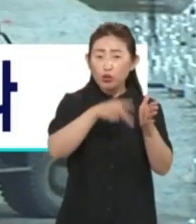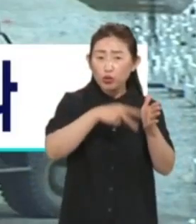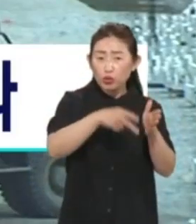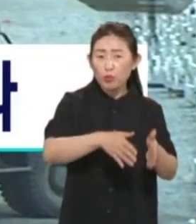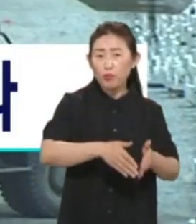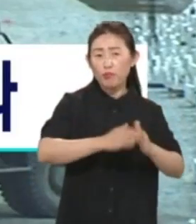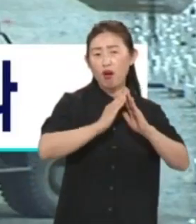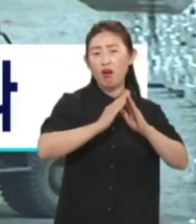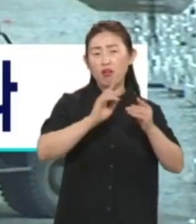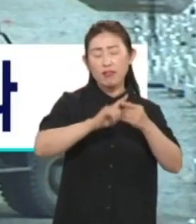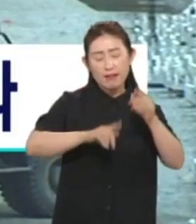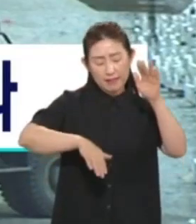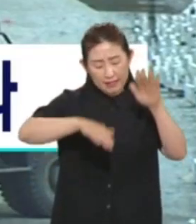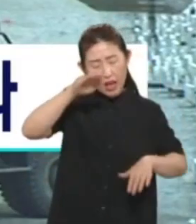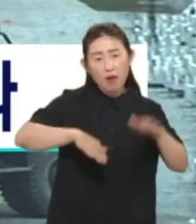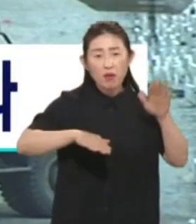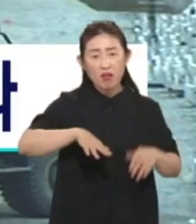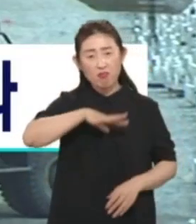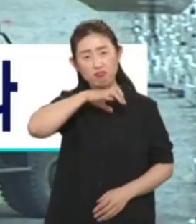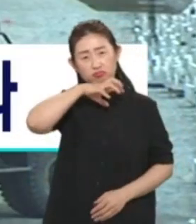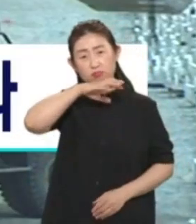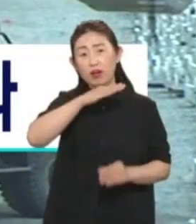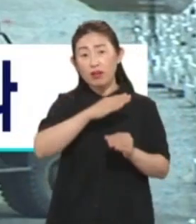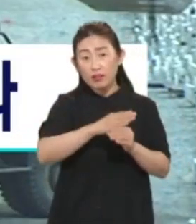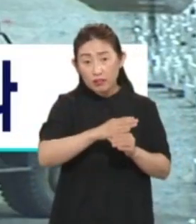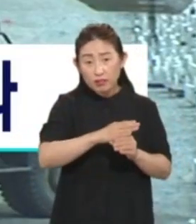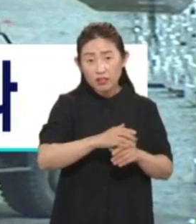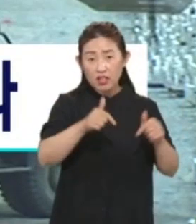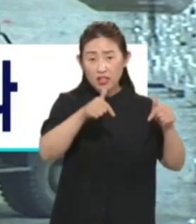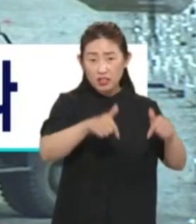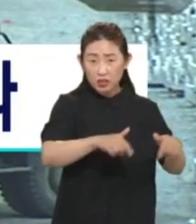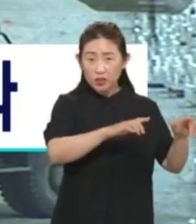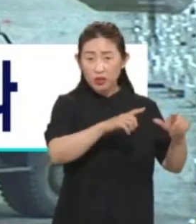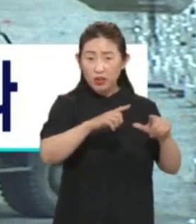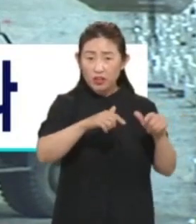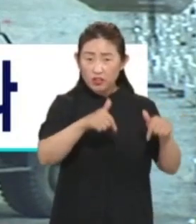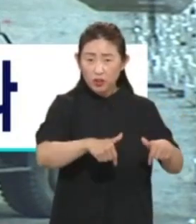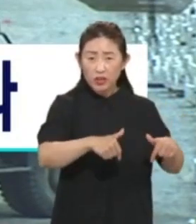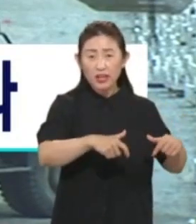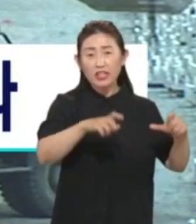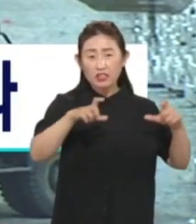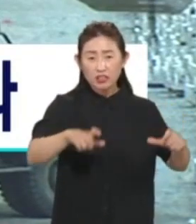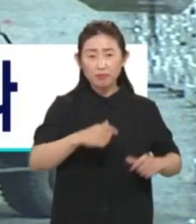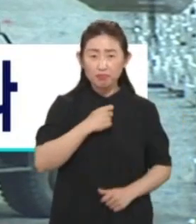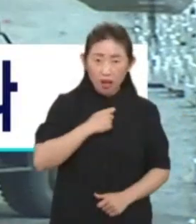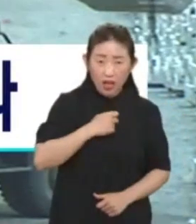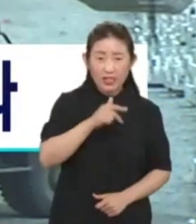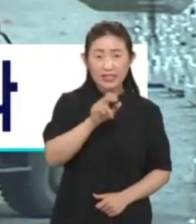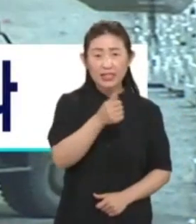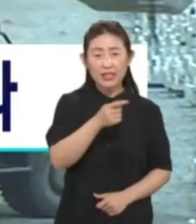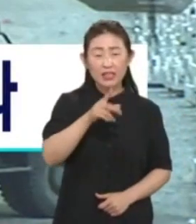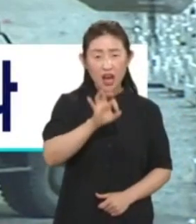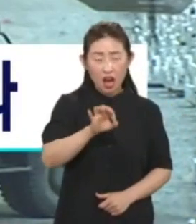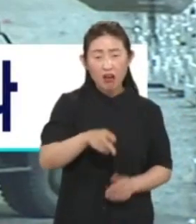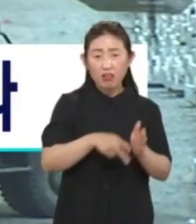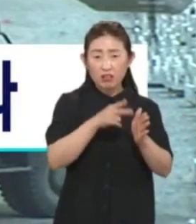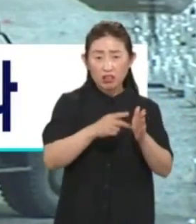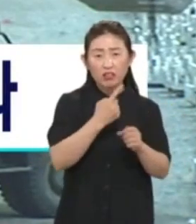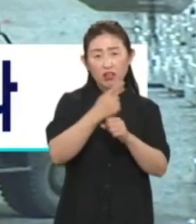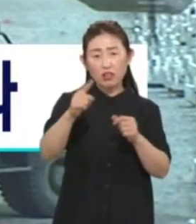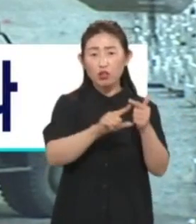충청권은 철도도 서럽다는 이런 뒷말이 나오고 있습니다. 충남 서해안 주민들의 숙원이던 장항선 복선화 사업은 내년